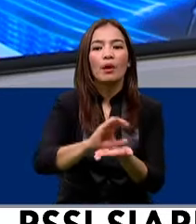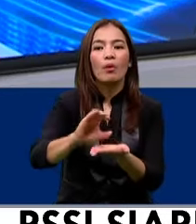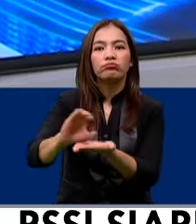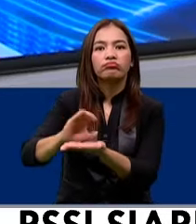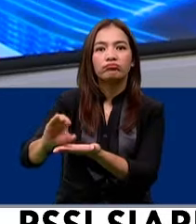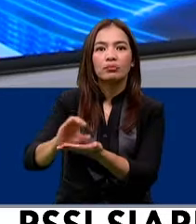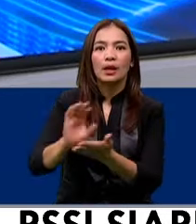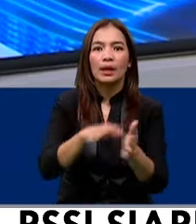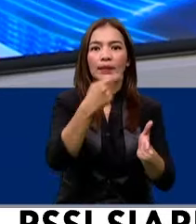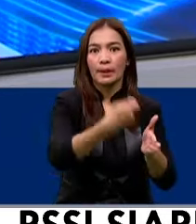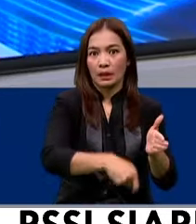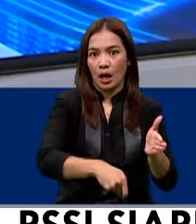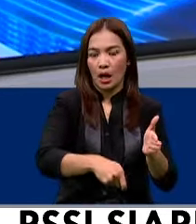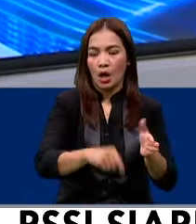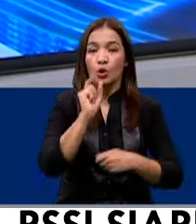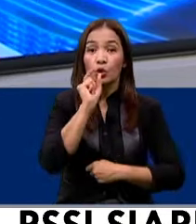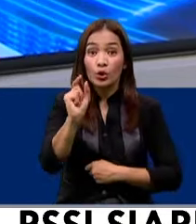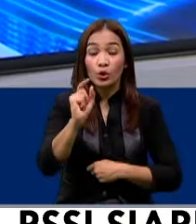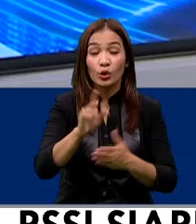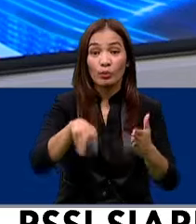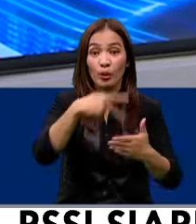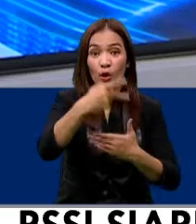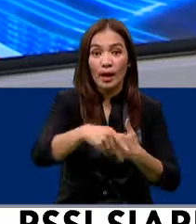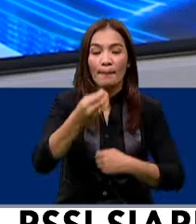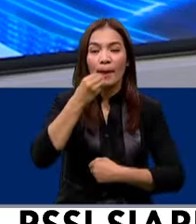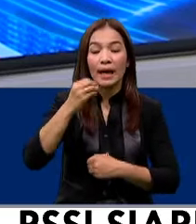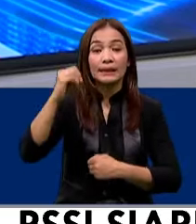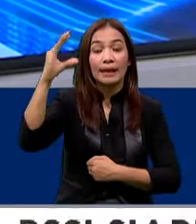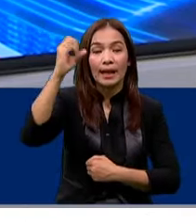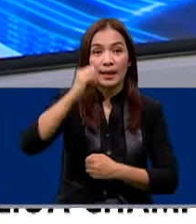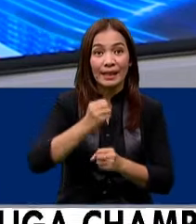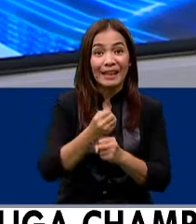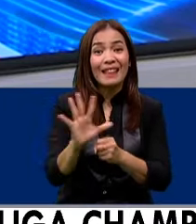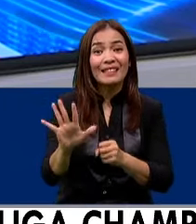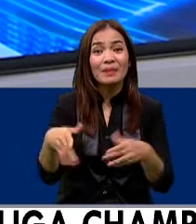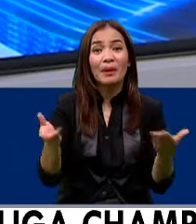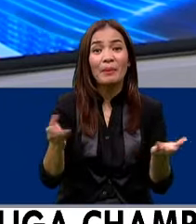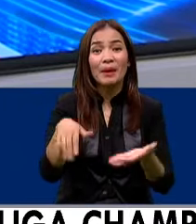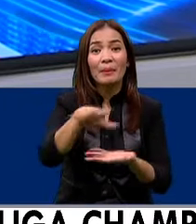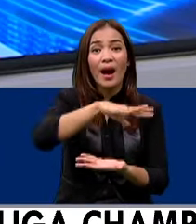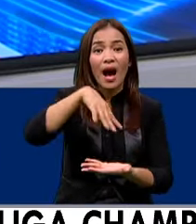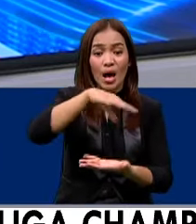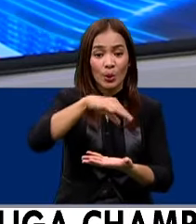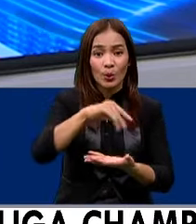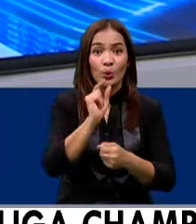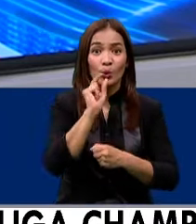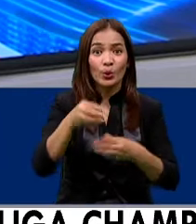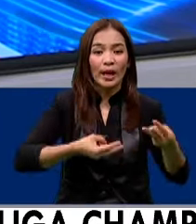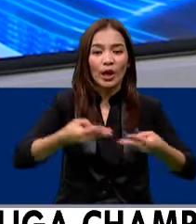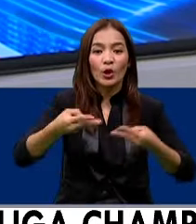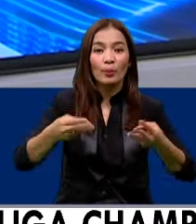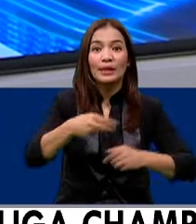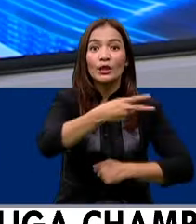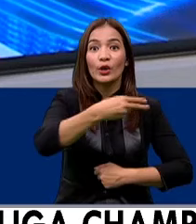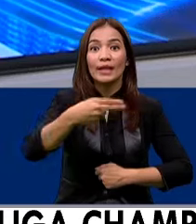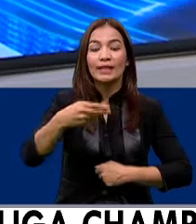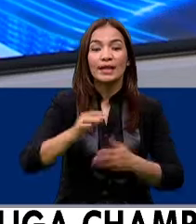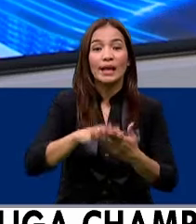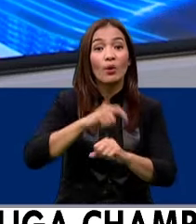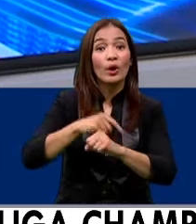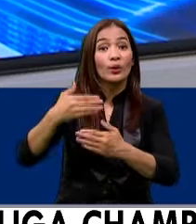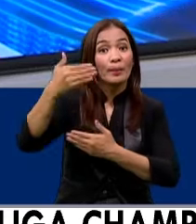raaso untuk melaksanakan program unggulan makan gratis itu bagaimana dampaknya terhadap perekonomian Indonesia di masa